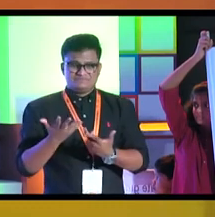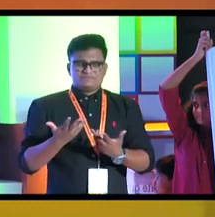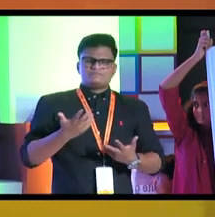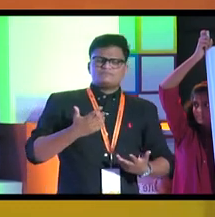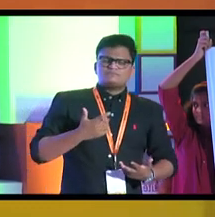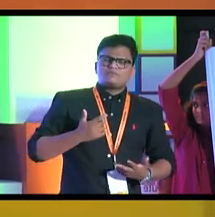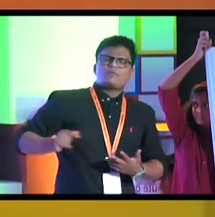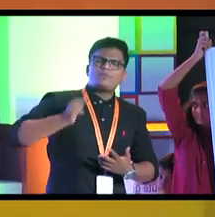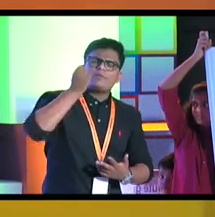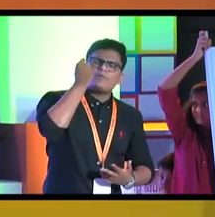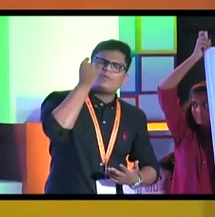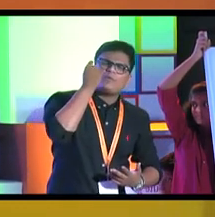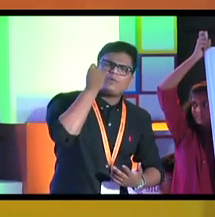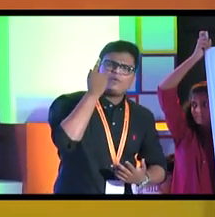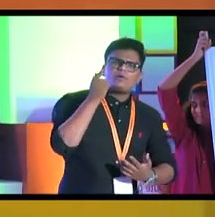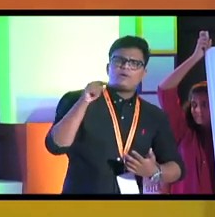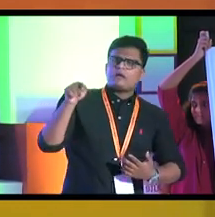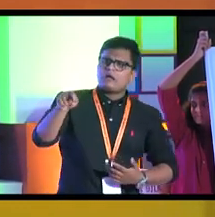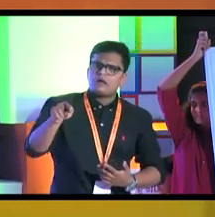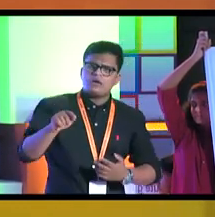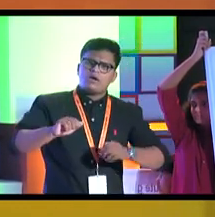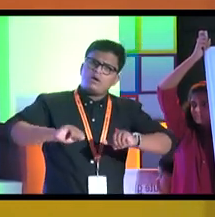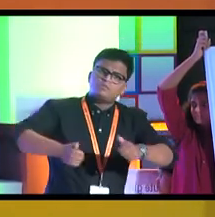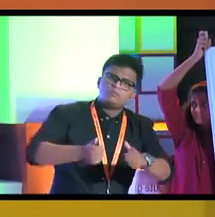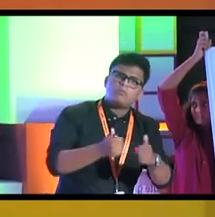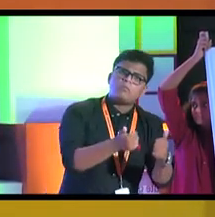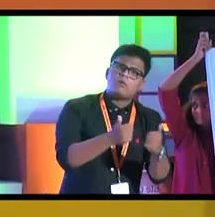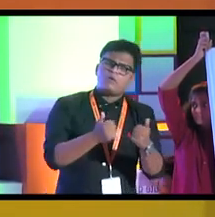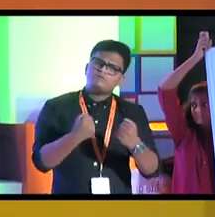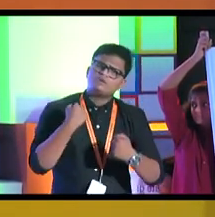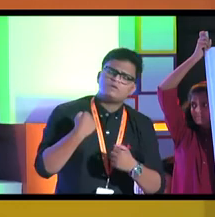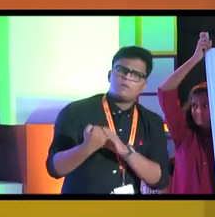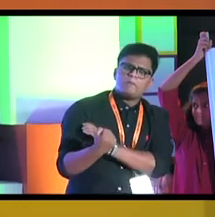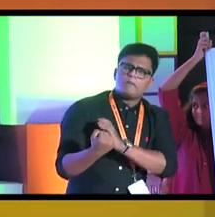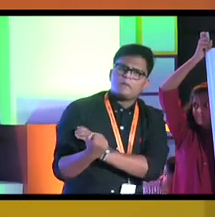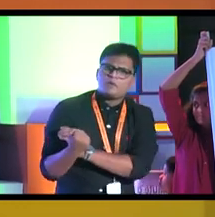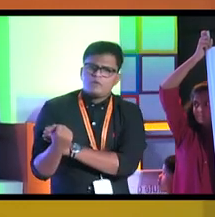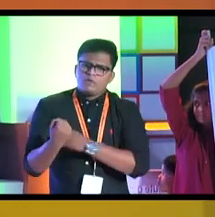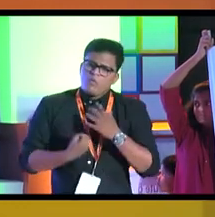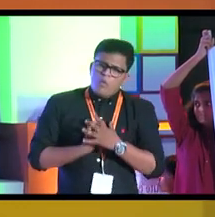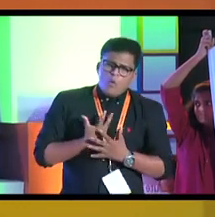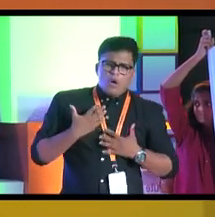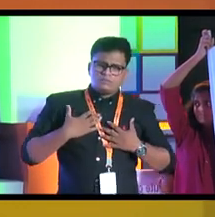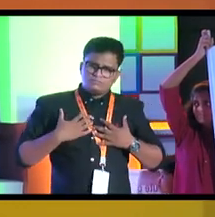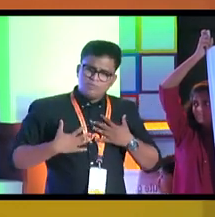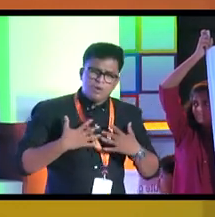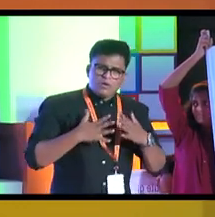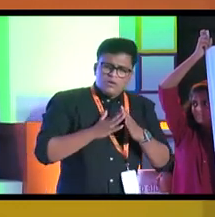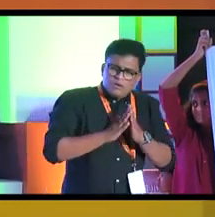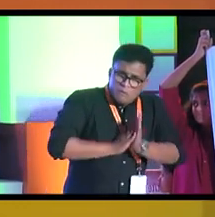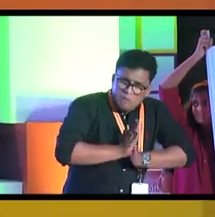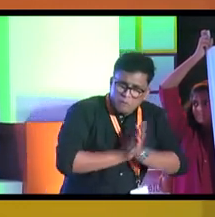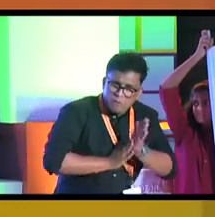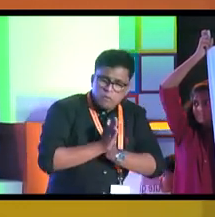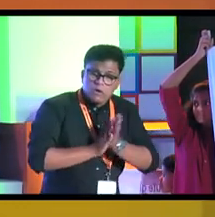समझ सके ना केवल इनकी कैपेबिलिटीज़, पोटेंशियल्स एंड हाई स्पिरिट्स बट ऑल्सो द